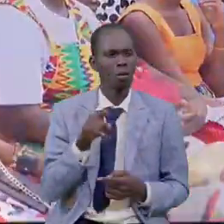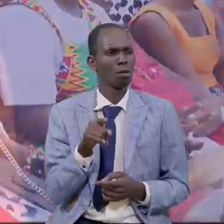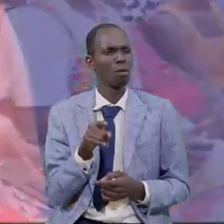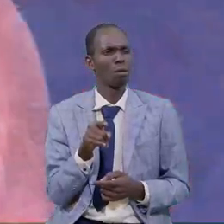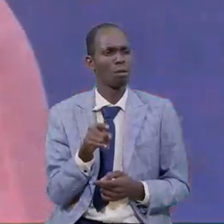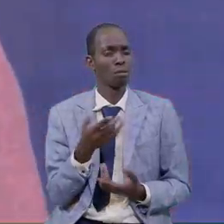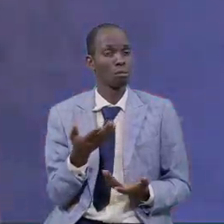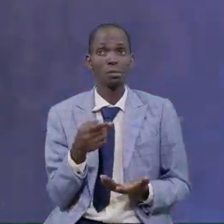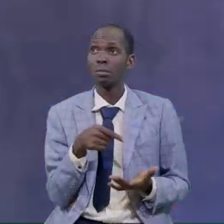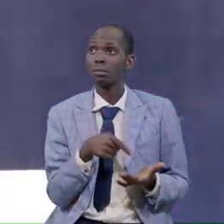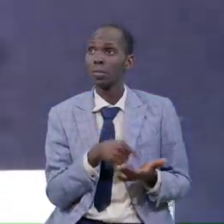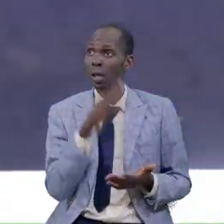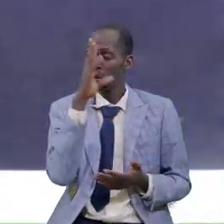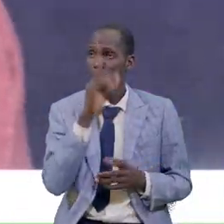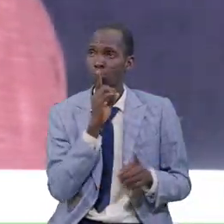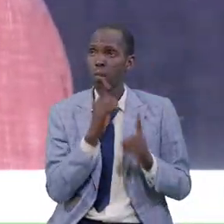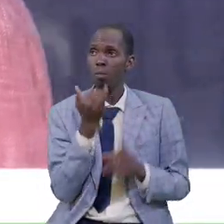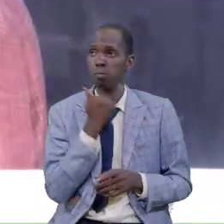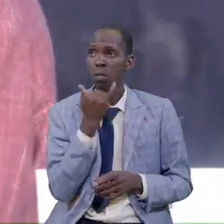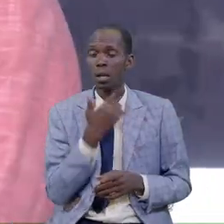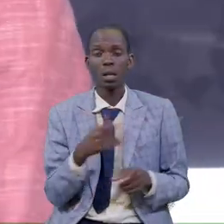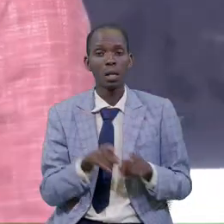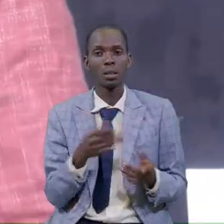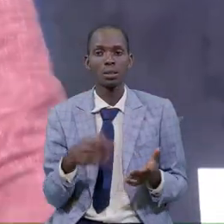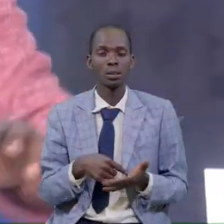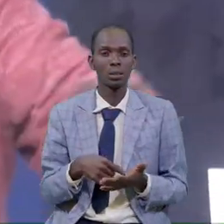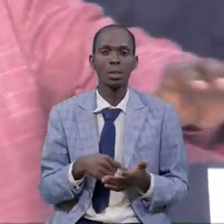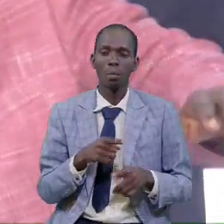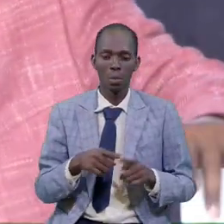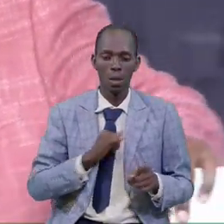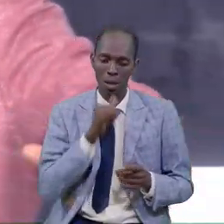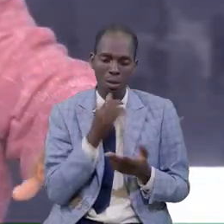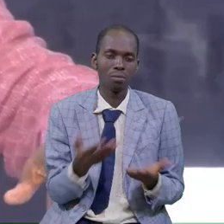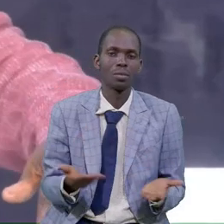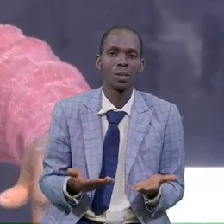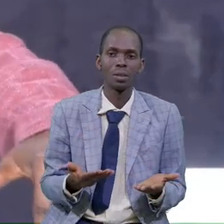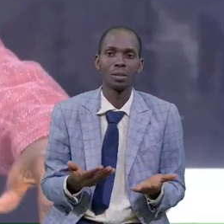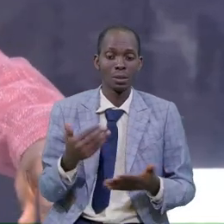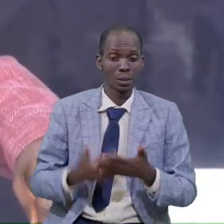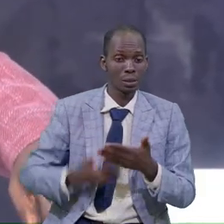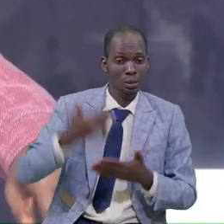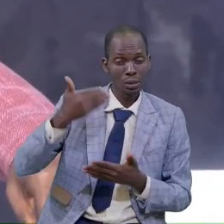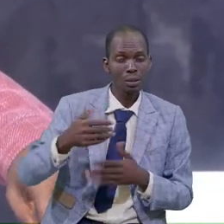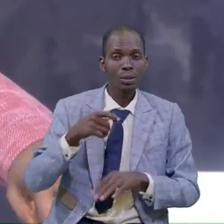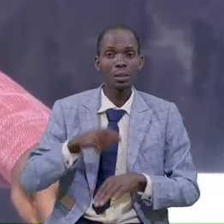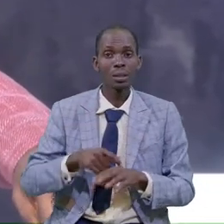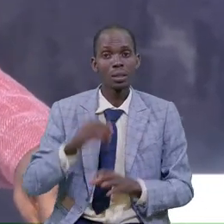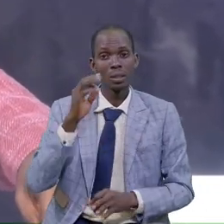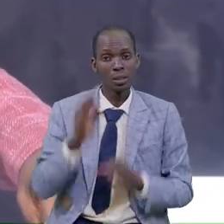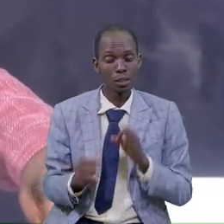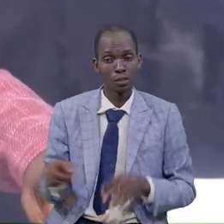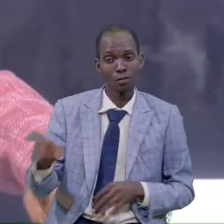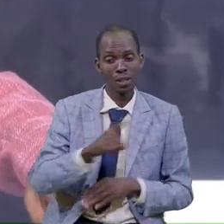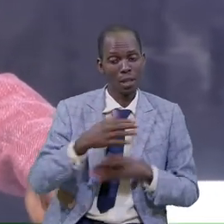this man speaks. Okay, I'm here, I'm here. Next time, la prochaine fois, si on